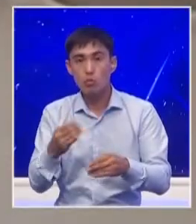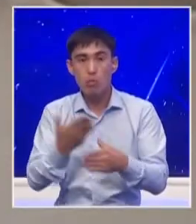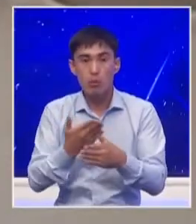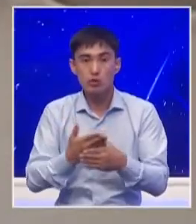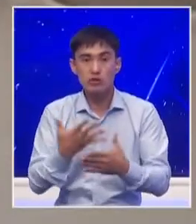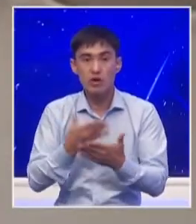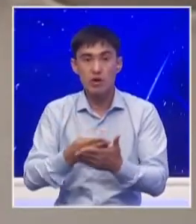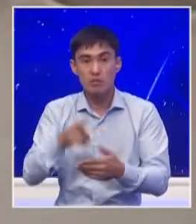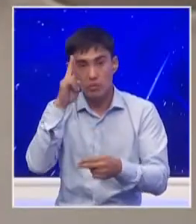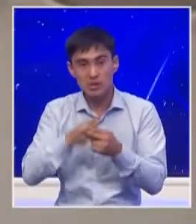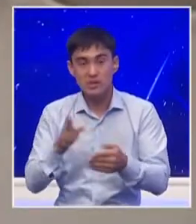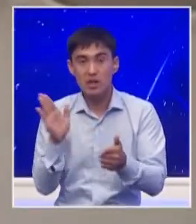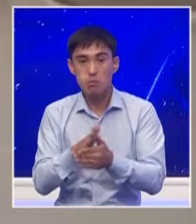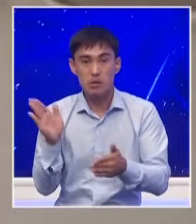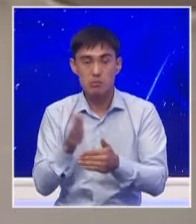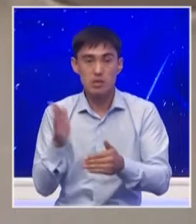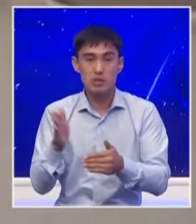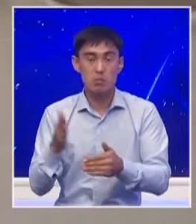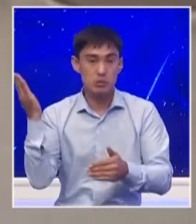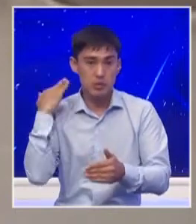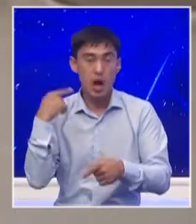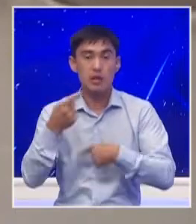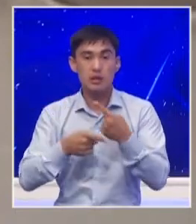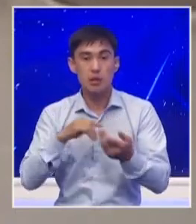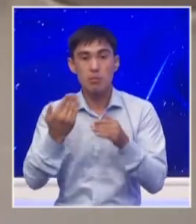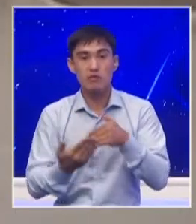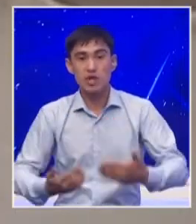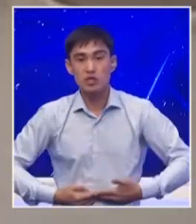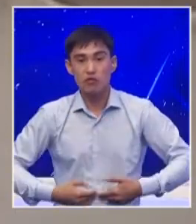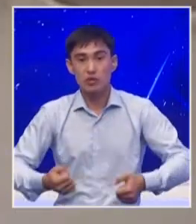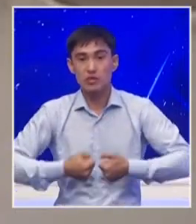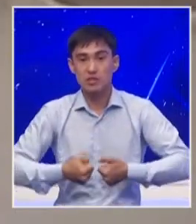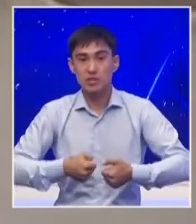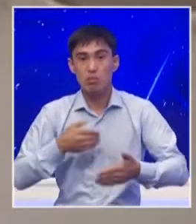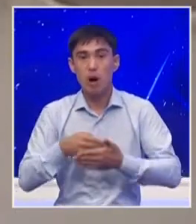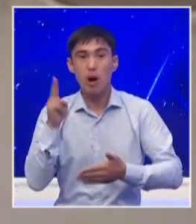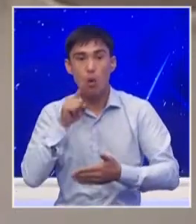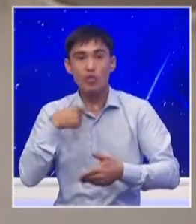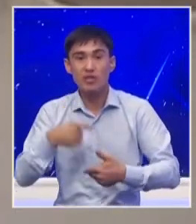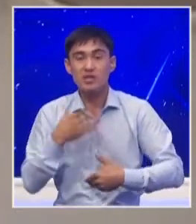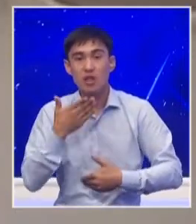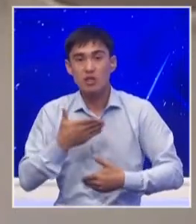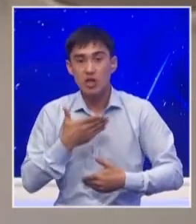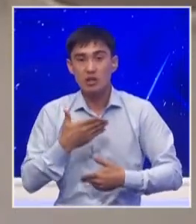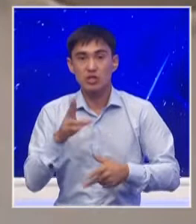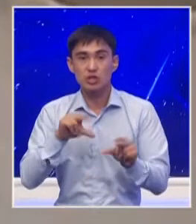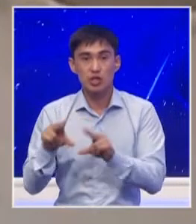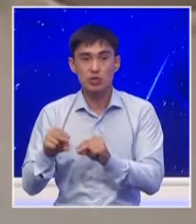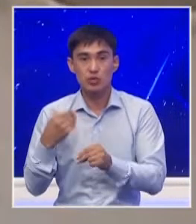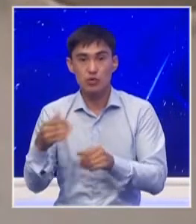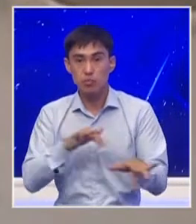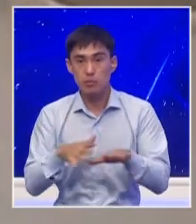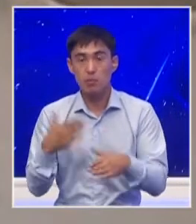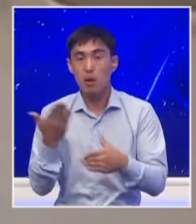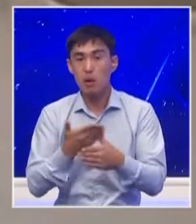братишки она стала бить его по спине а затем перевернуть на живот привести до тех пор пока он не замышлял часть ее манипуляции